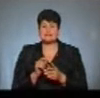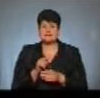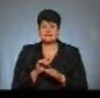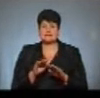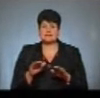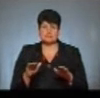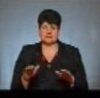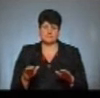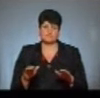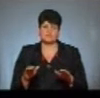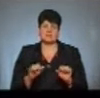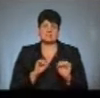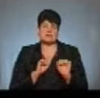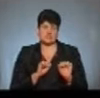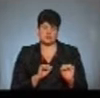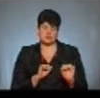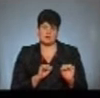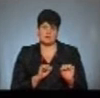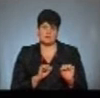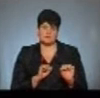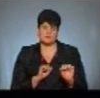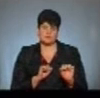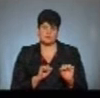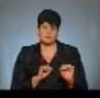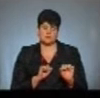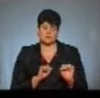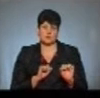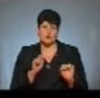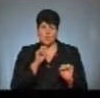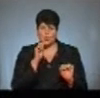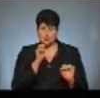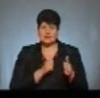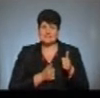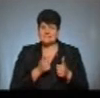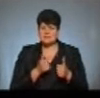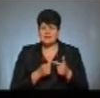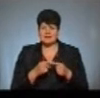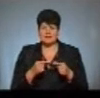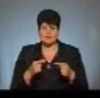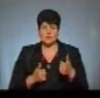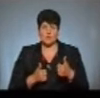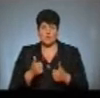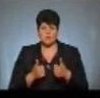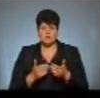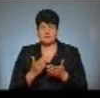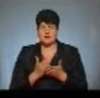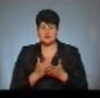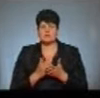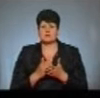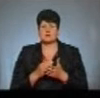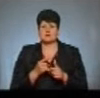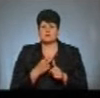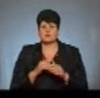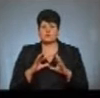які захищали Україну на змаганнях різного роду конкурсах, які мають статус